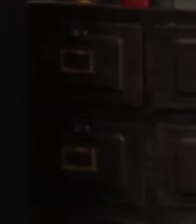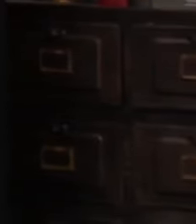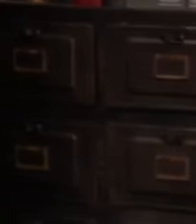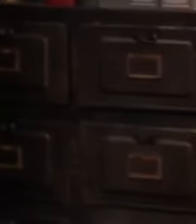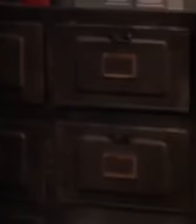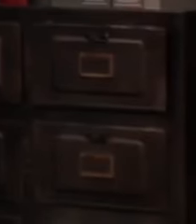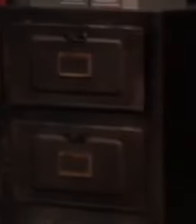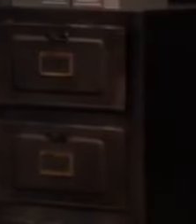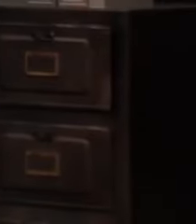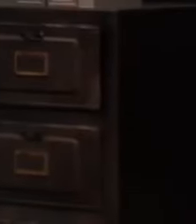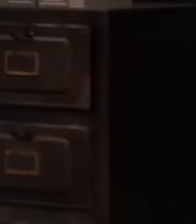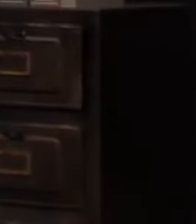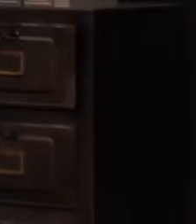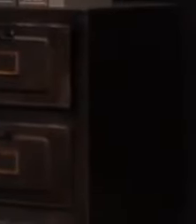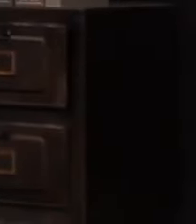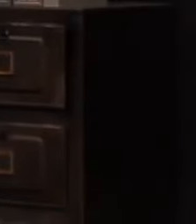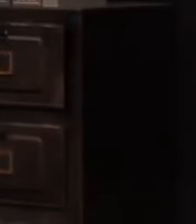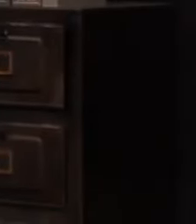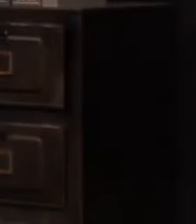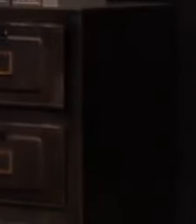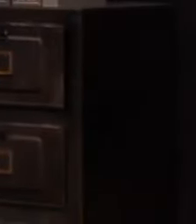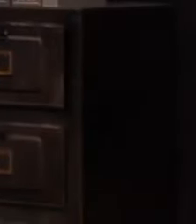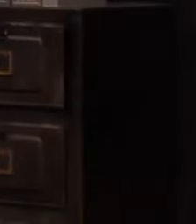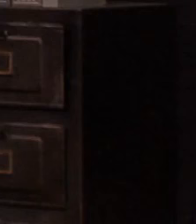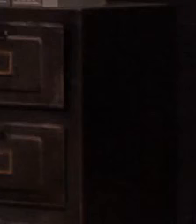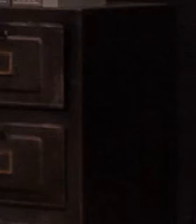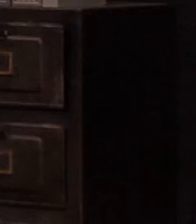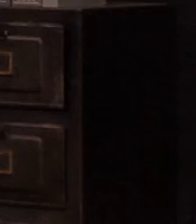요기 요기